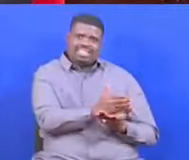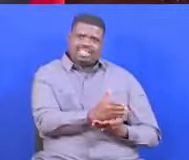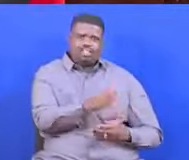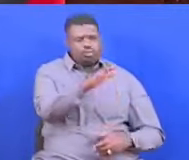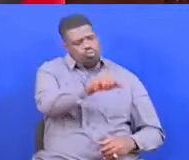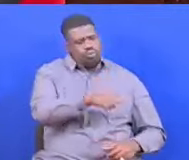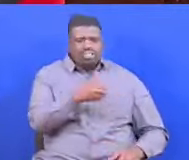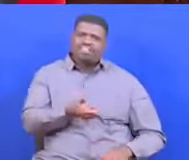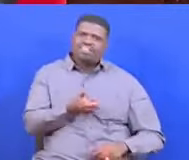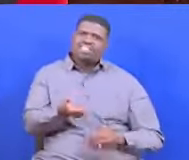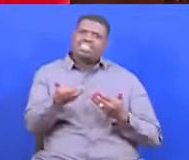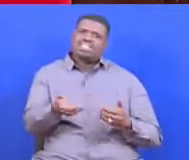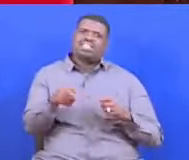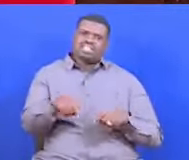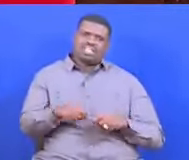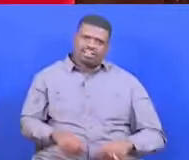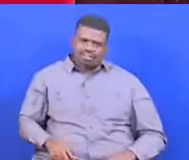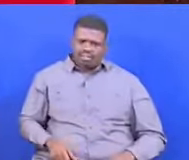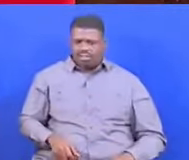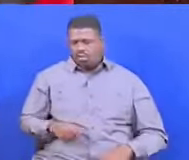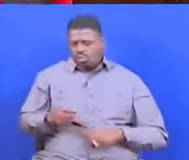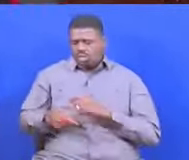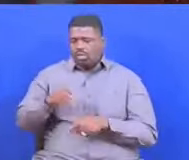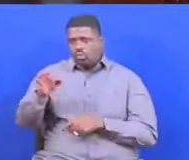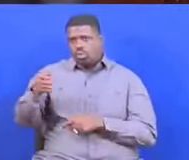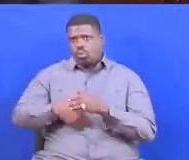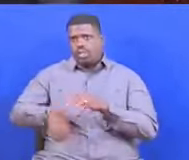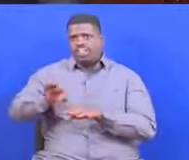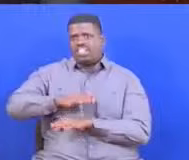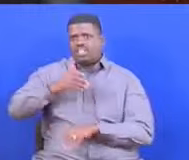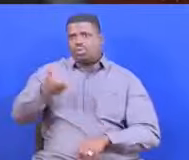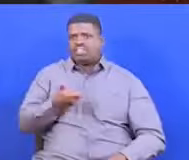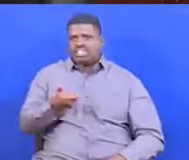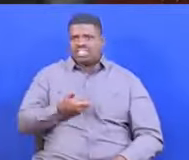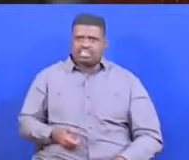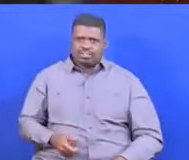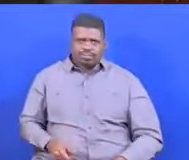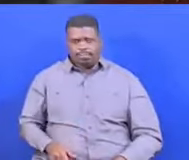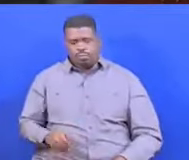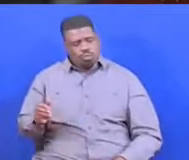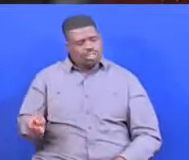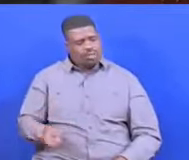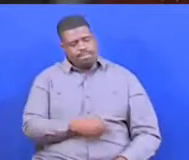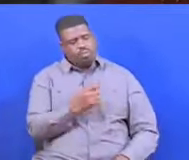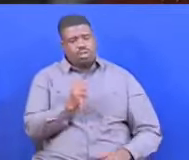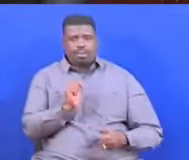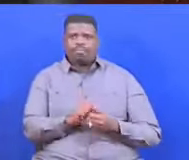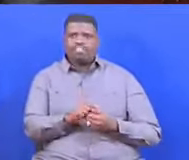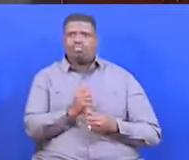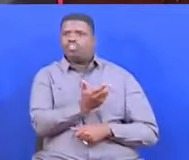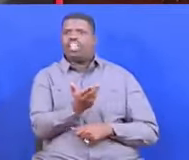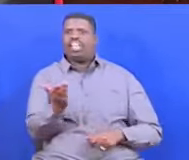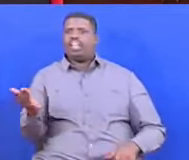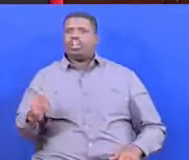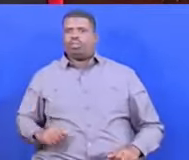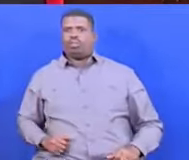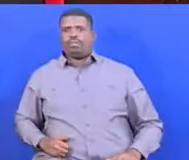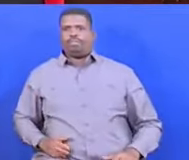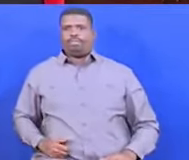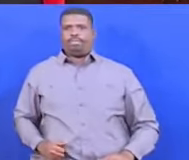vijiji kwa sasa na wao waendelee kuitwa na wenye viti wa vijiji ili wasipitwe na vitu vingine. Mheshimiwa Speaker,